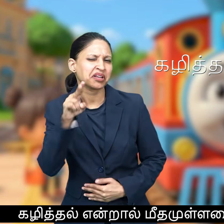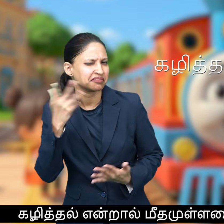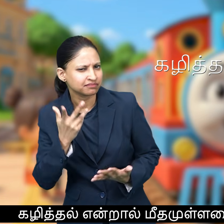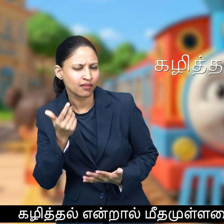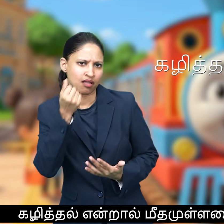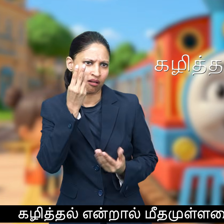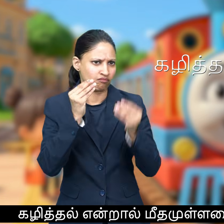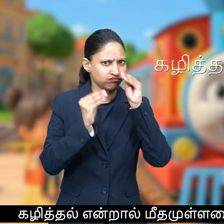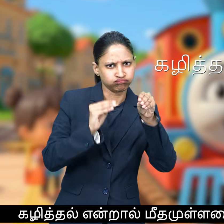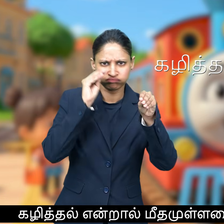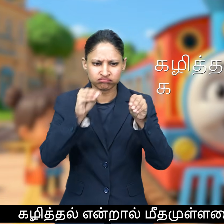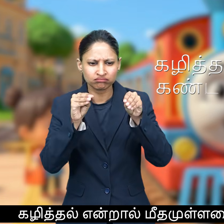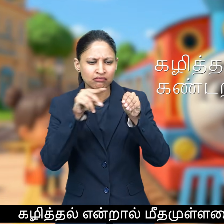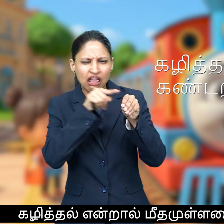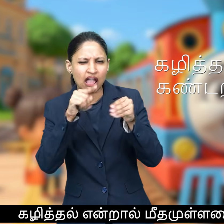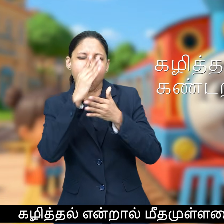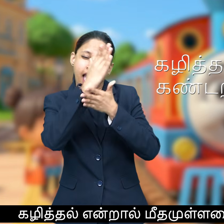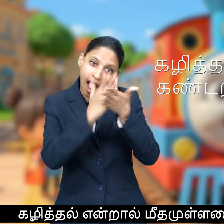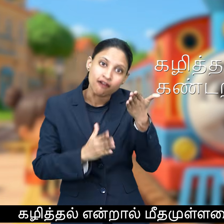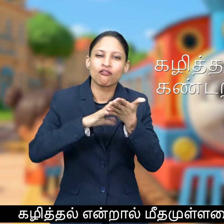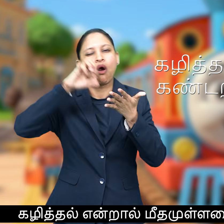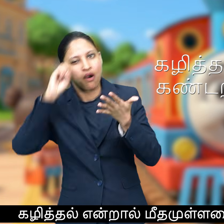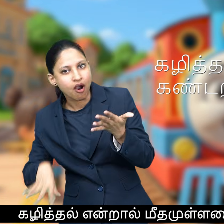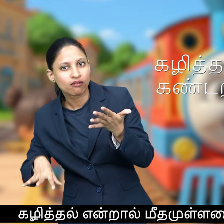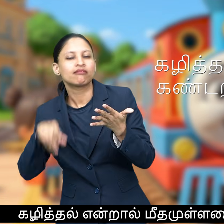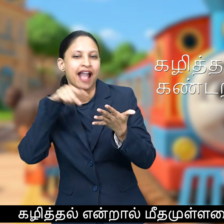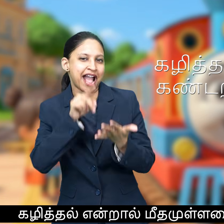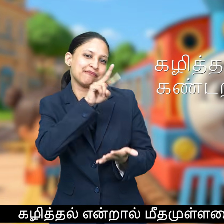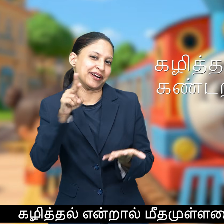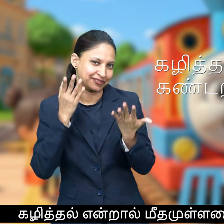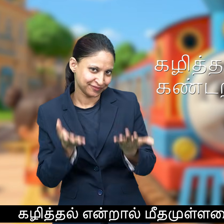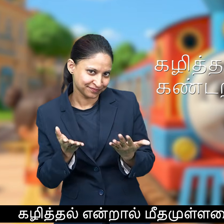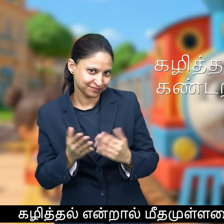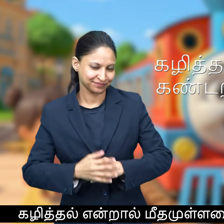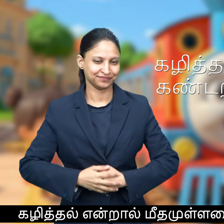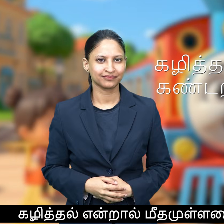கழித்தல் என்றால் மீதமுள்ளதை கண்டுபிடிக்க எடுத்து செல்வது.